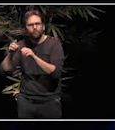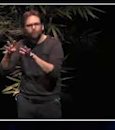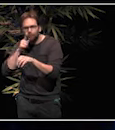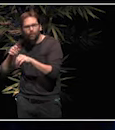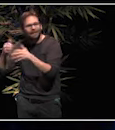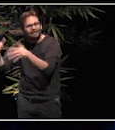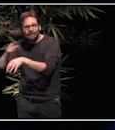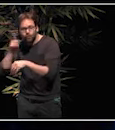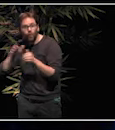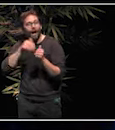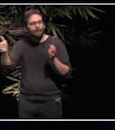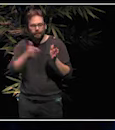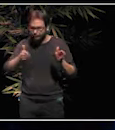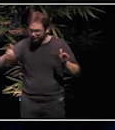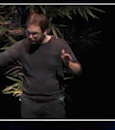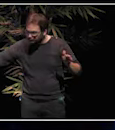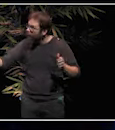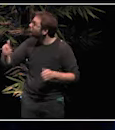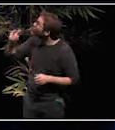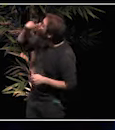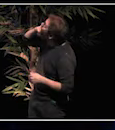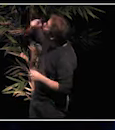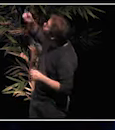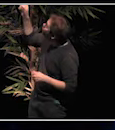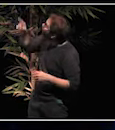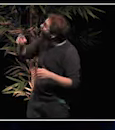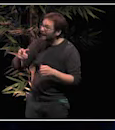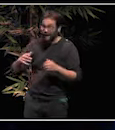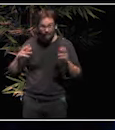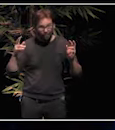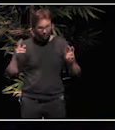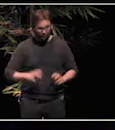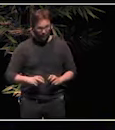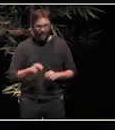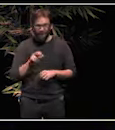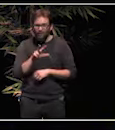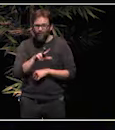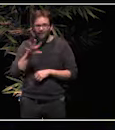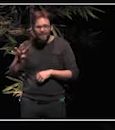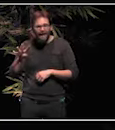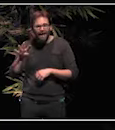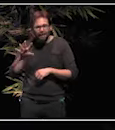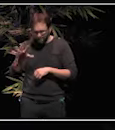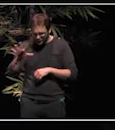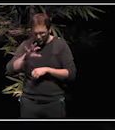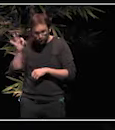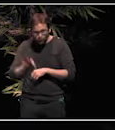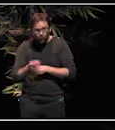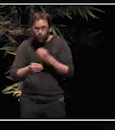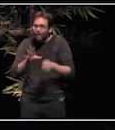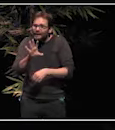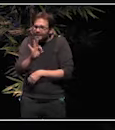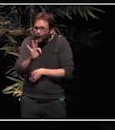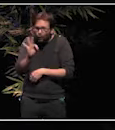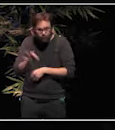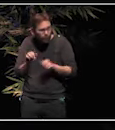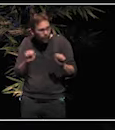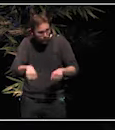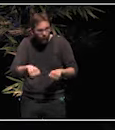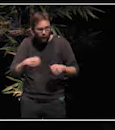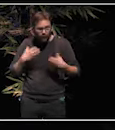c'est qu'effectivement, vous avez une fatigue importante. Vous perdez 35%. Certains sujets ont perdu 50-60% de leur force. Donc il y a vraiment une très